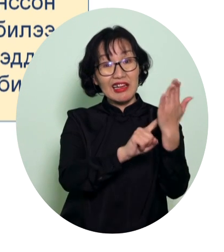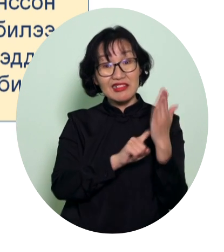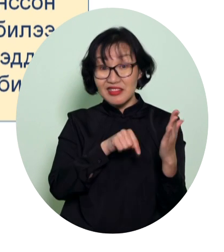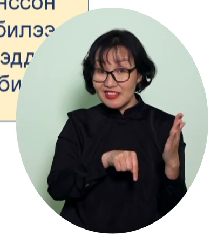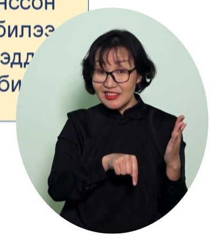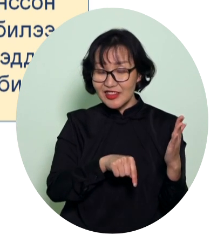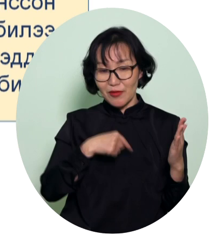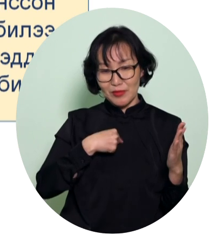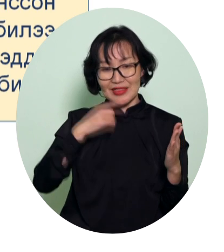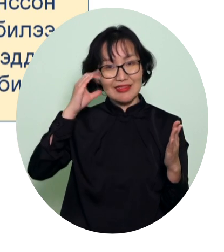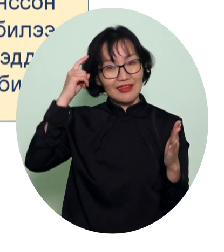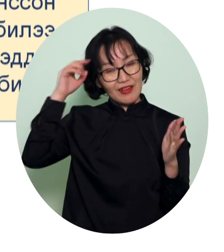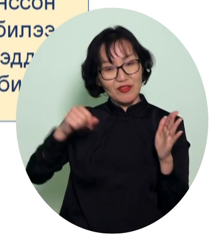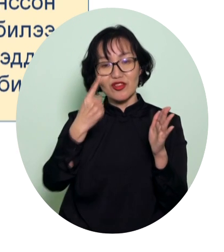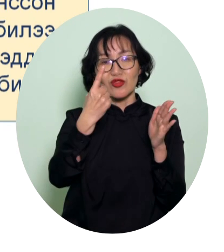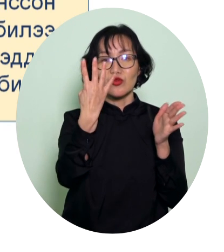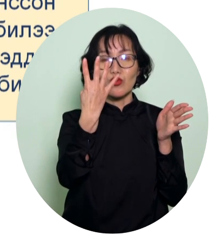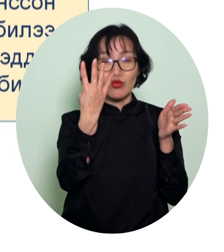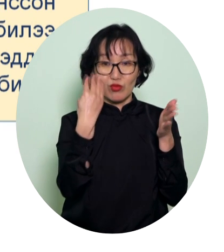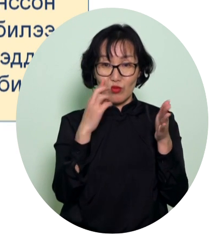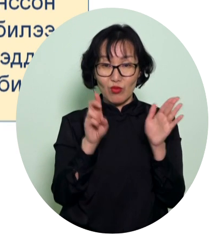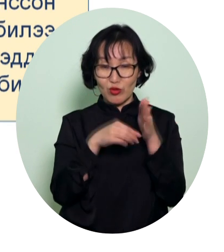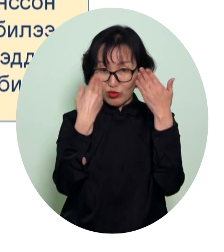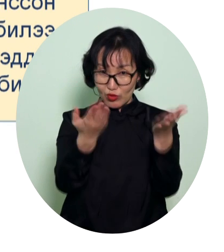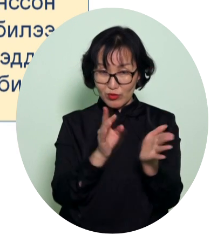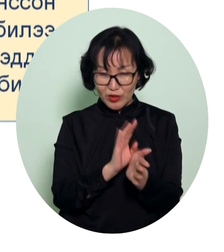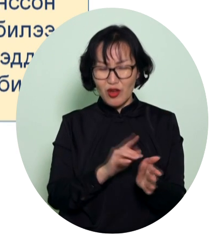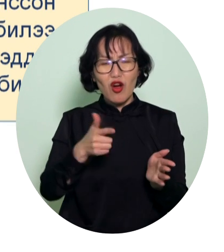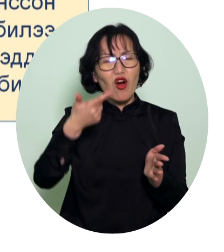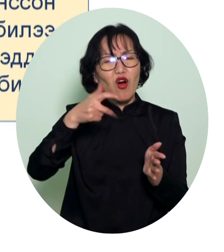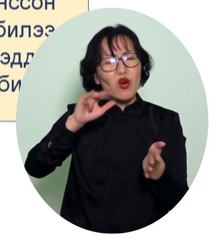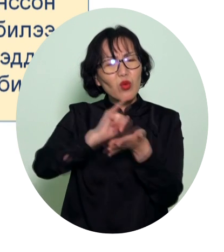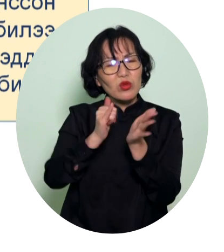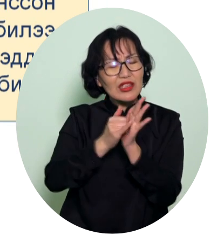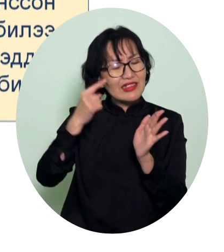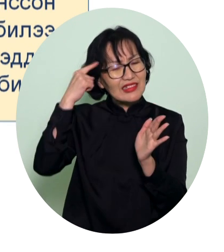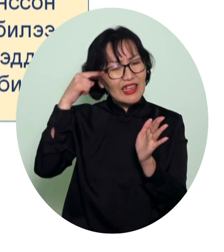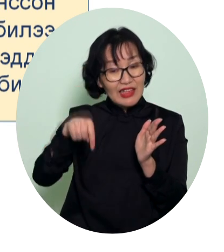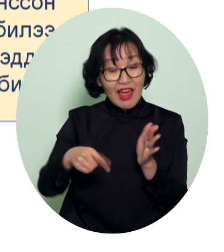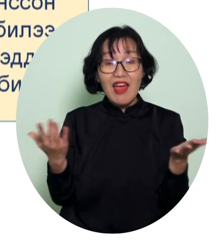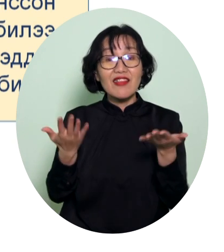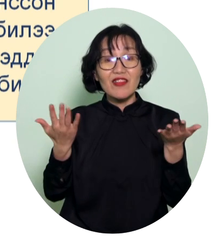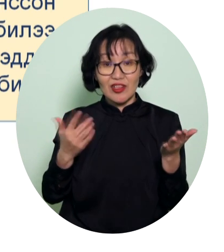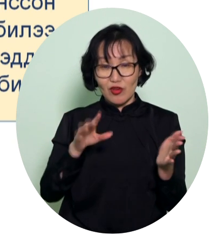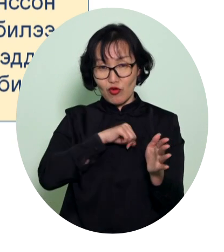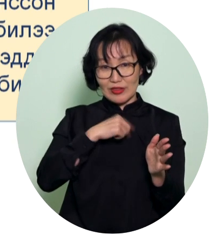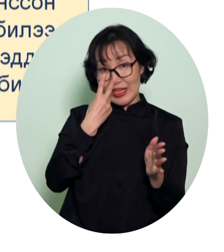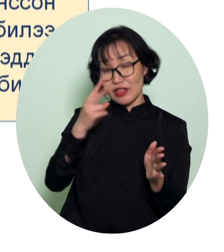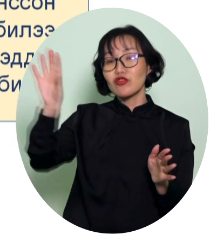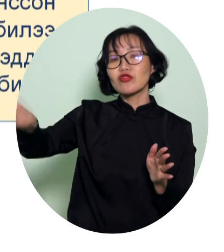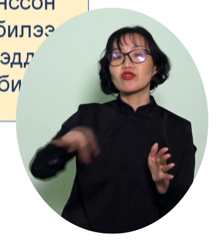Дөрвөн боломжийг та нарт өгсөн байна. Энэ дөрвөн боломжоос ямар утга санаа гол утга санаа нь аль нь вэ гэдгийг сонгороо хүмүүд